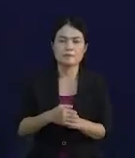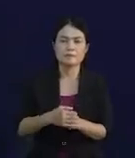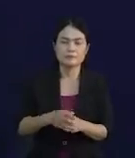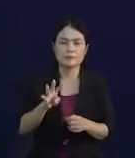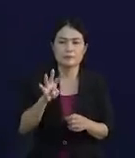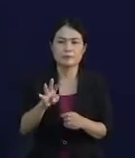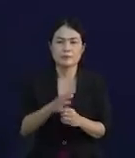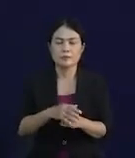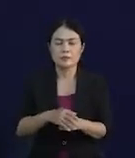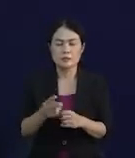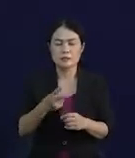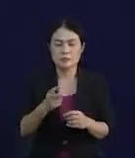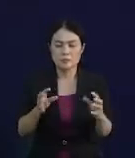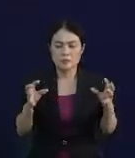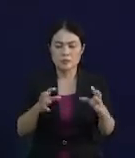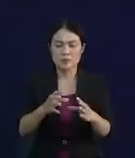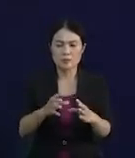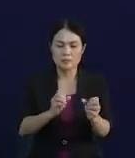4